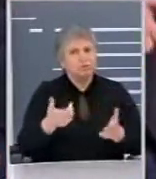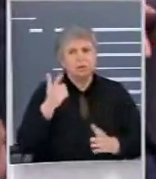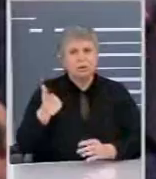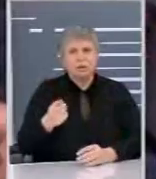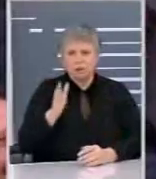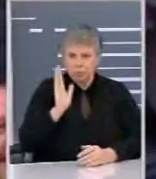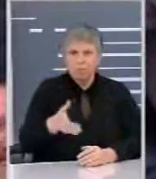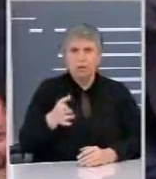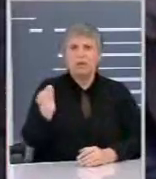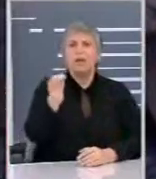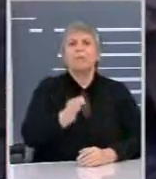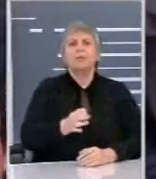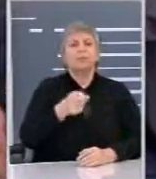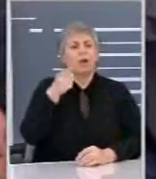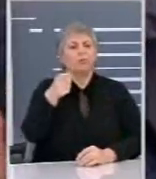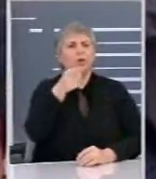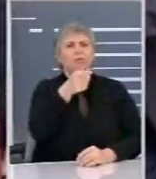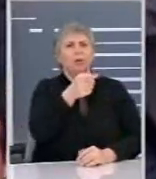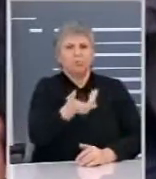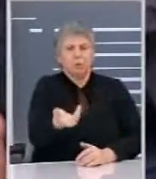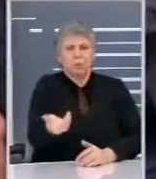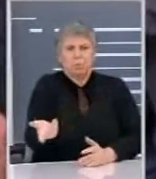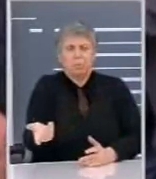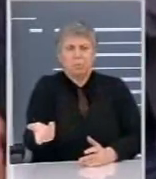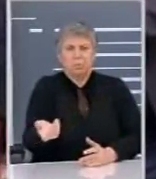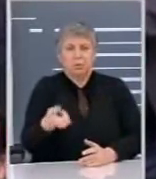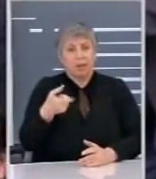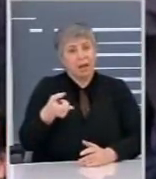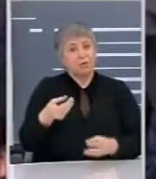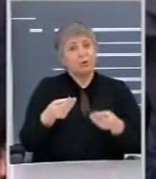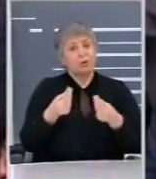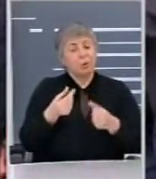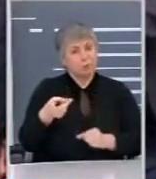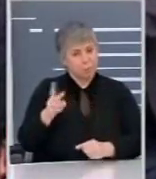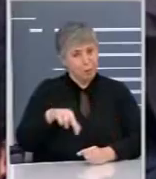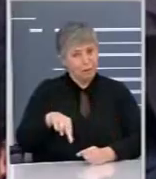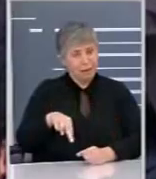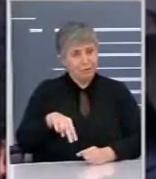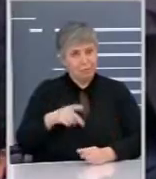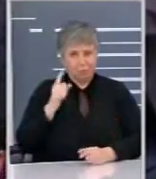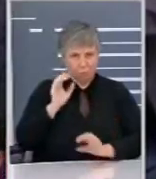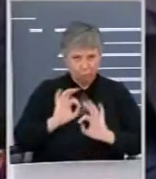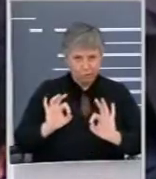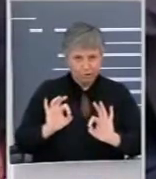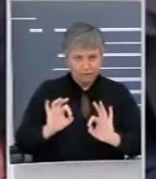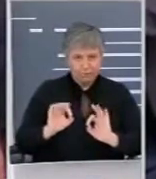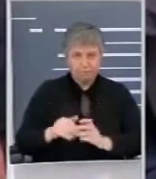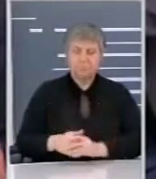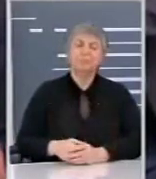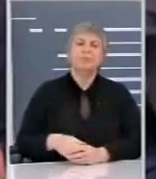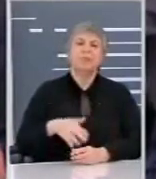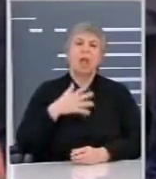είναι απάντηση αυτή. Και εν πάση περιπτώσει, επειδή σας αρέσει να